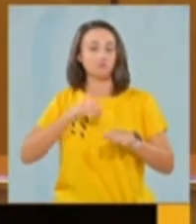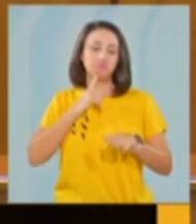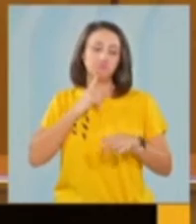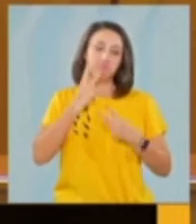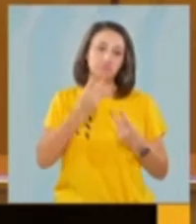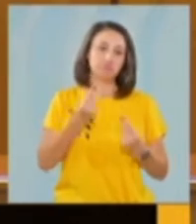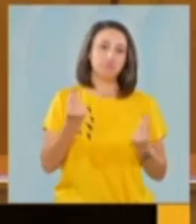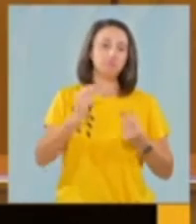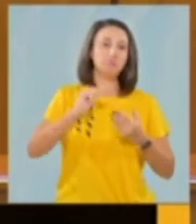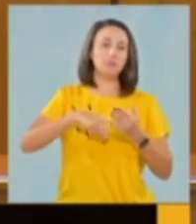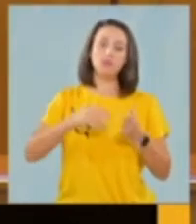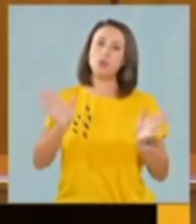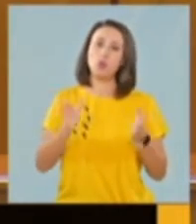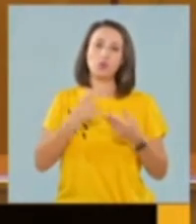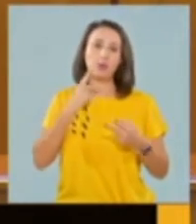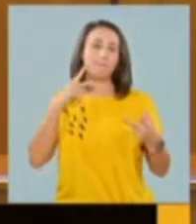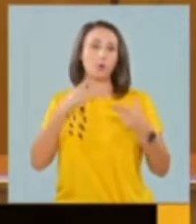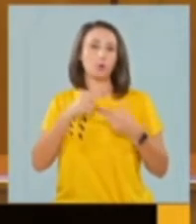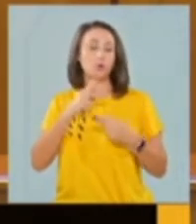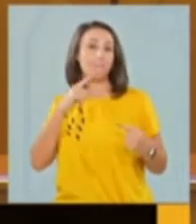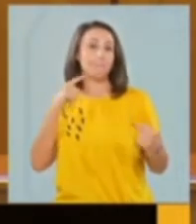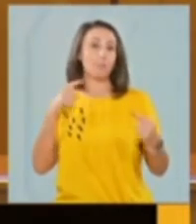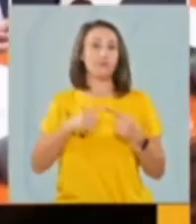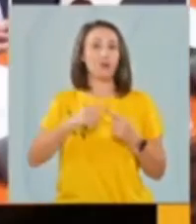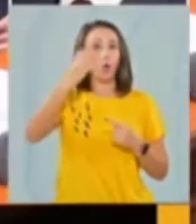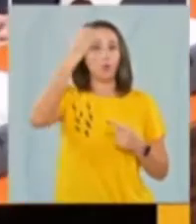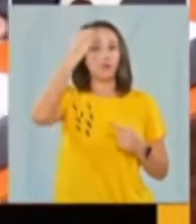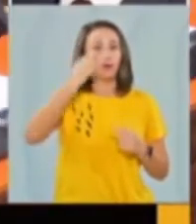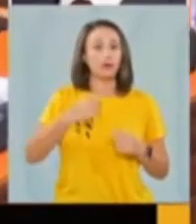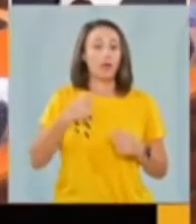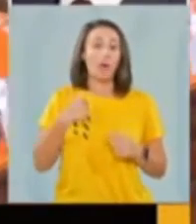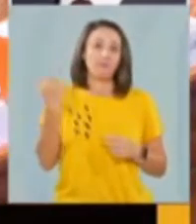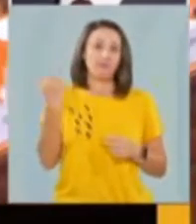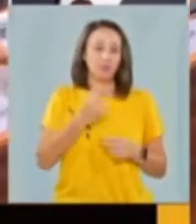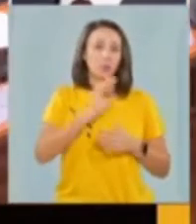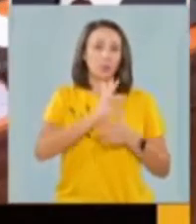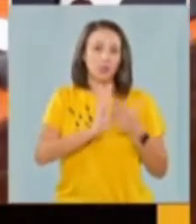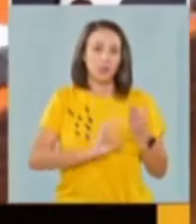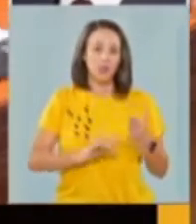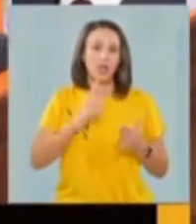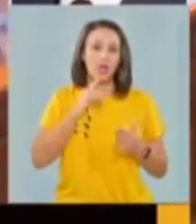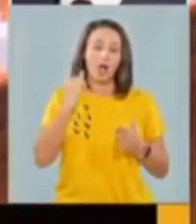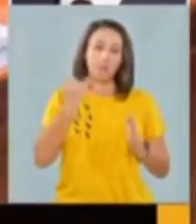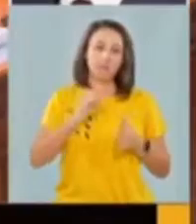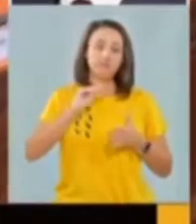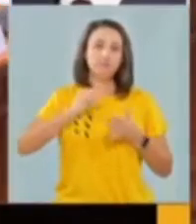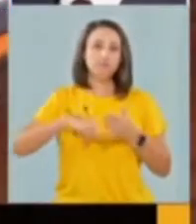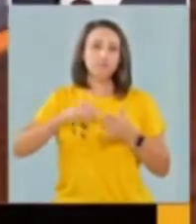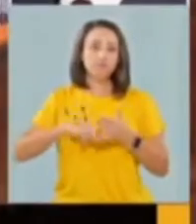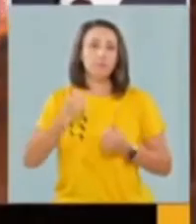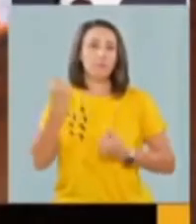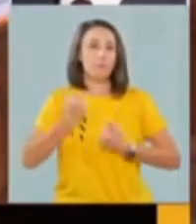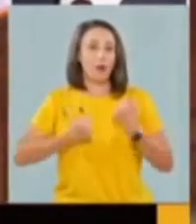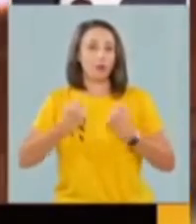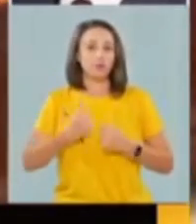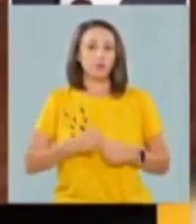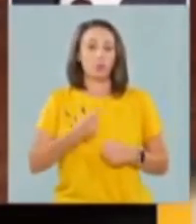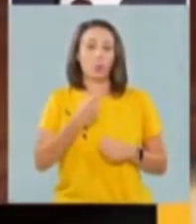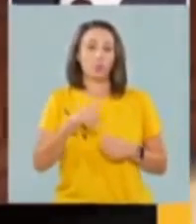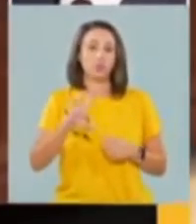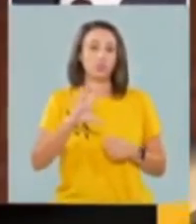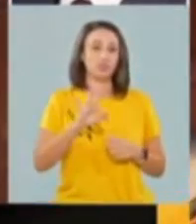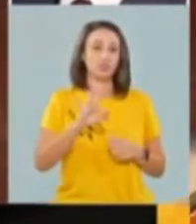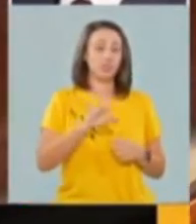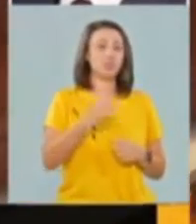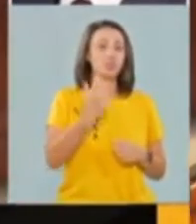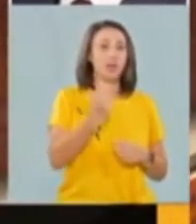semne că ar semna orice moțiune împotriva guvernului Câțu. Am venit cu textul, am semnăturile în mașină. 157